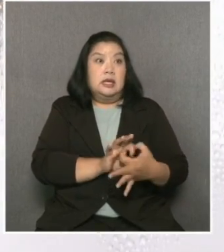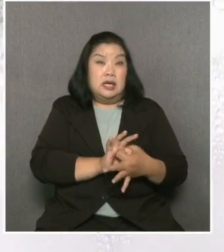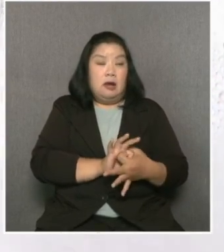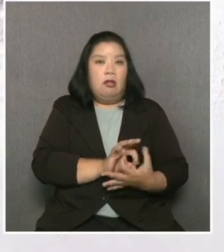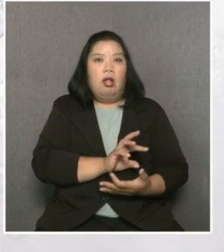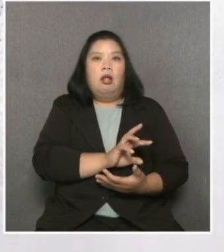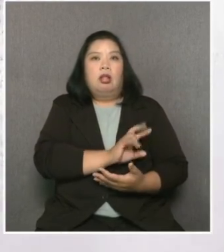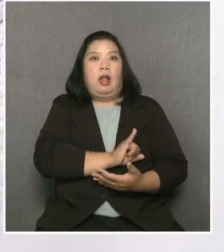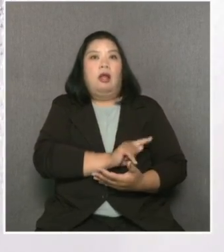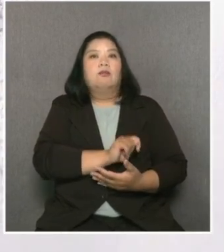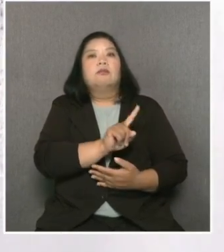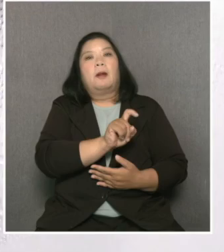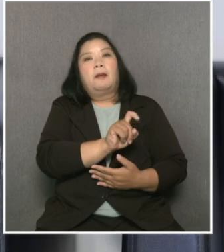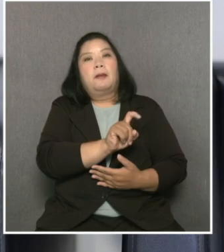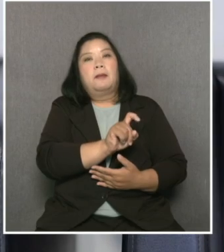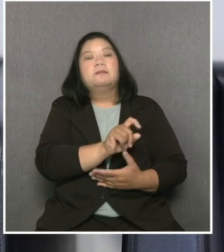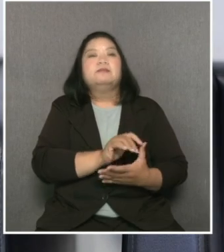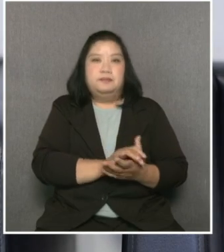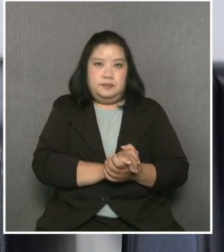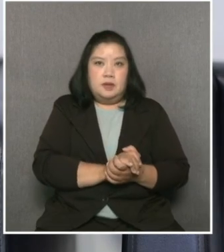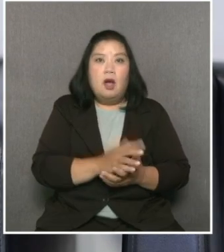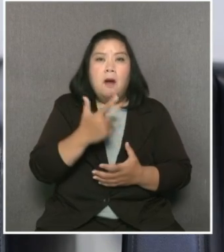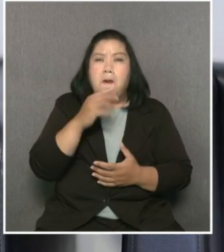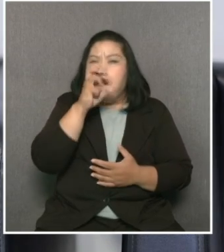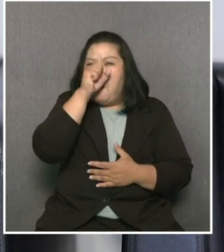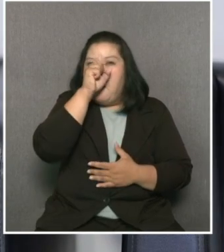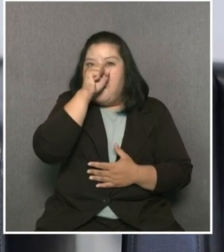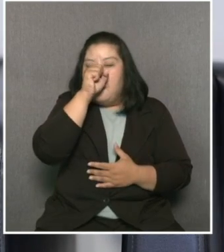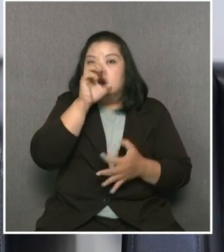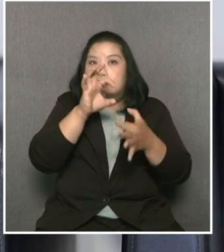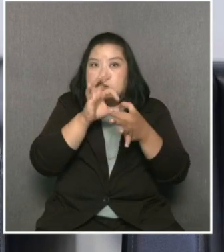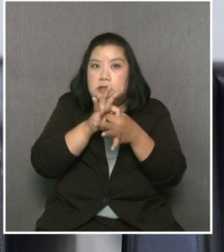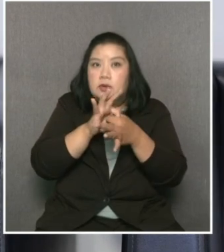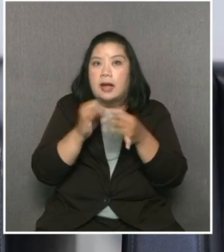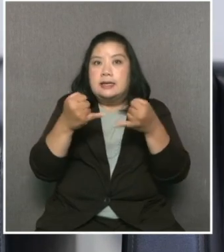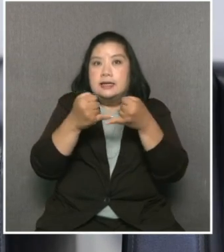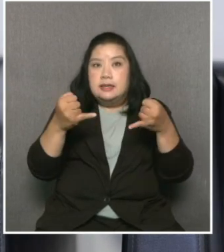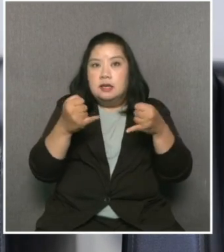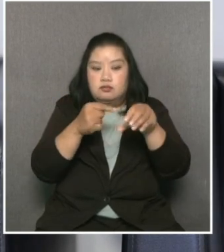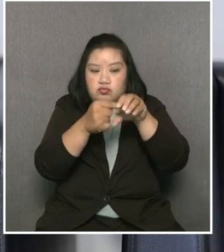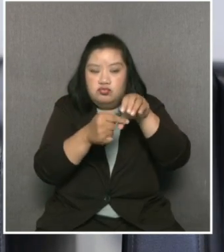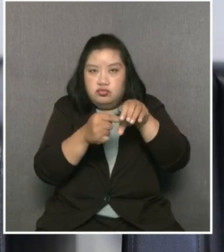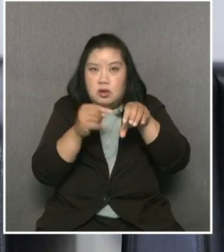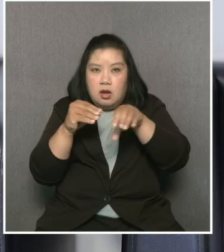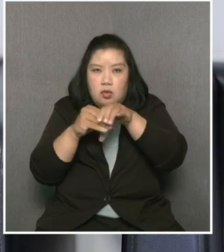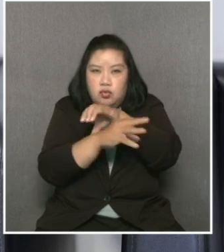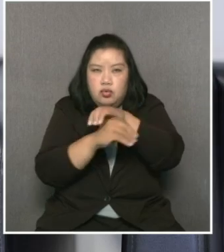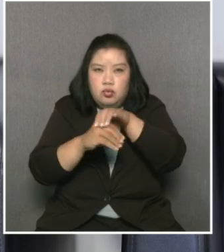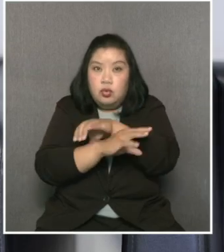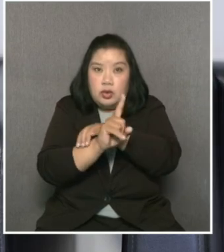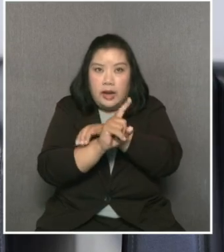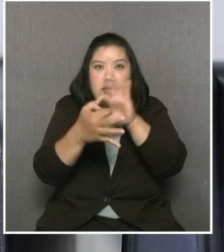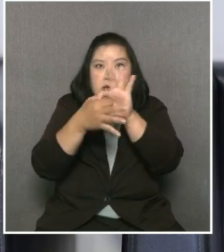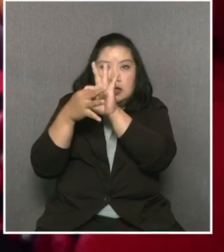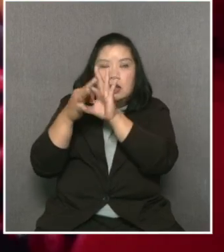วายเรื้อรังอาหารมันก็จะทำลายเส้นเลือดที่จะมีผลอย่างยิ่งก็คือเส้นเลือดที่สมอง